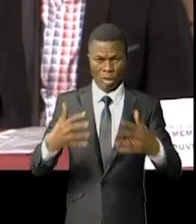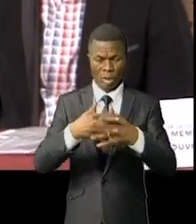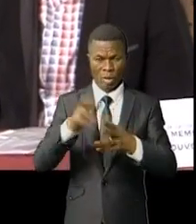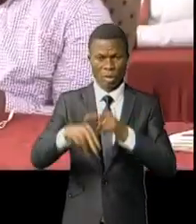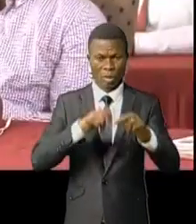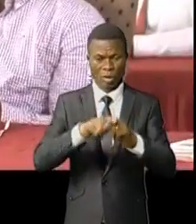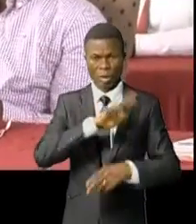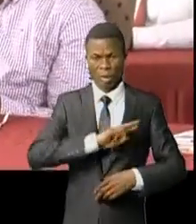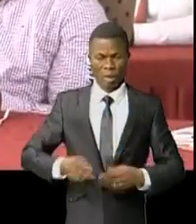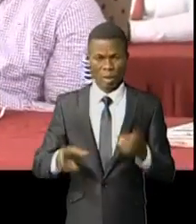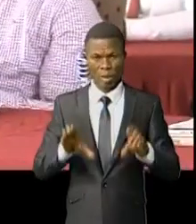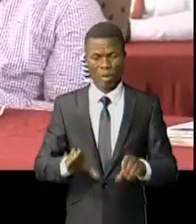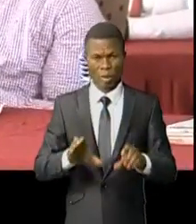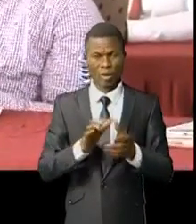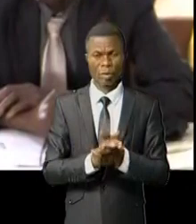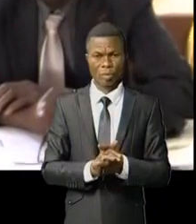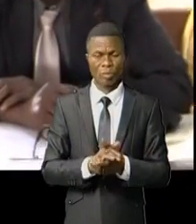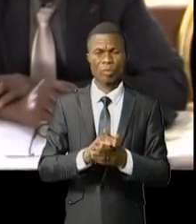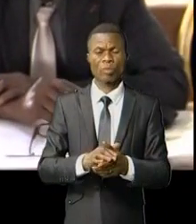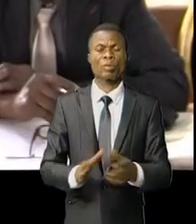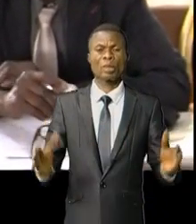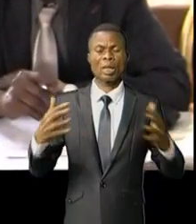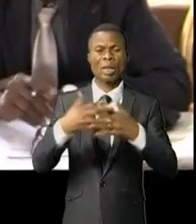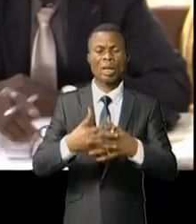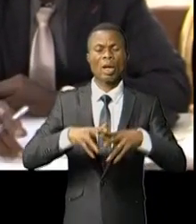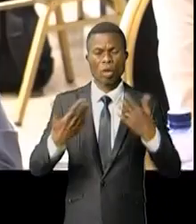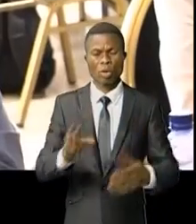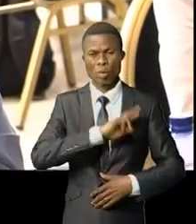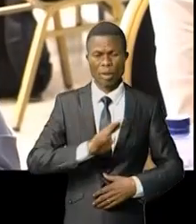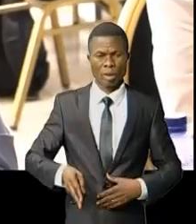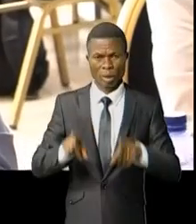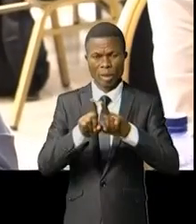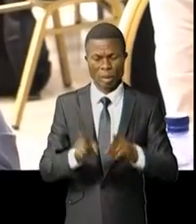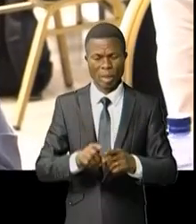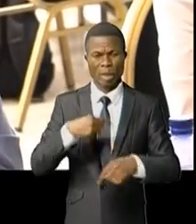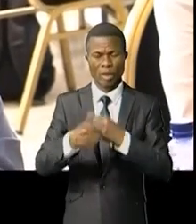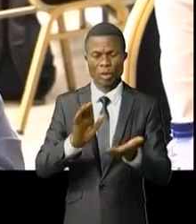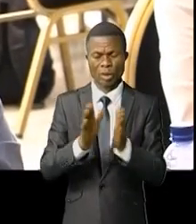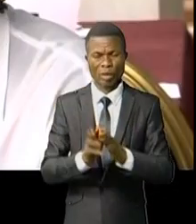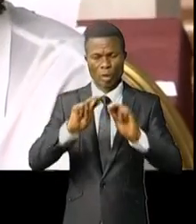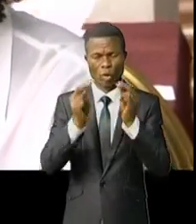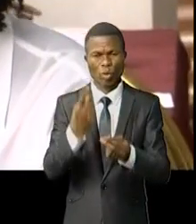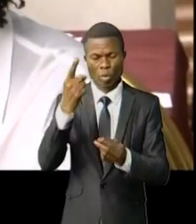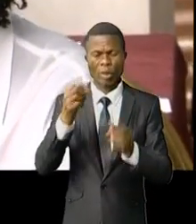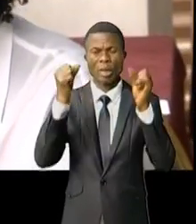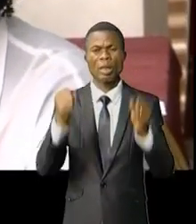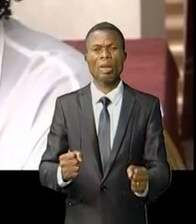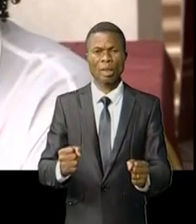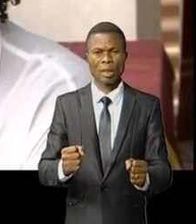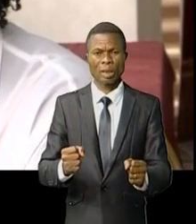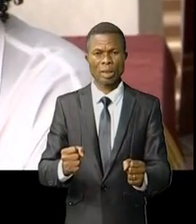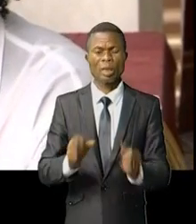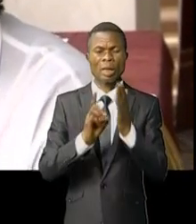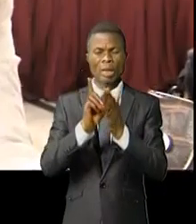nationale en RDC, portée et comptée de la cohésion nationale en RDC et cohésion nationale socle de stabilité et panacée pour